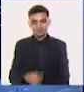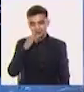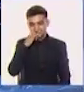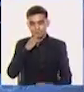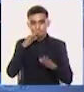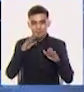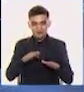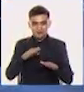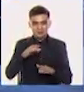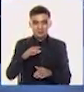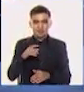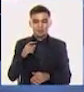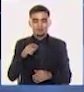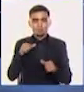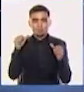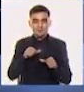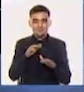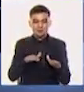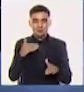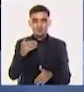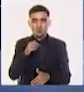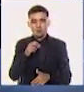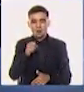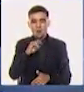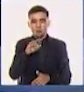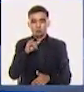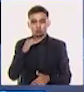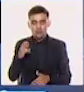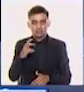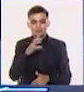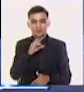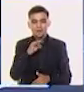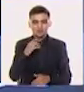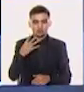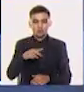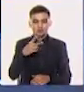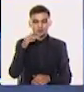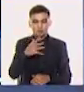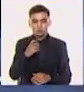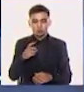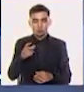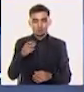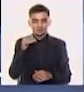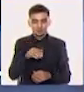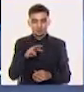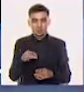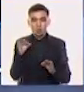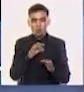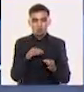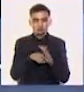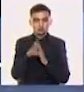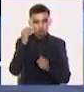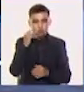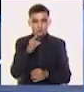Қазақстандағы бала құқықтары жөніндегі уәкіл Аружан Саин карантин кезіндегі әлеуметтік төлемді отбасындағы балалар санына қарай беру түсініп отыр.